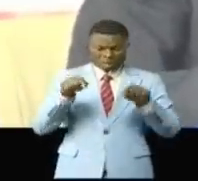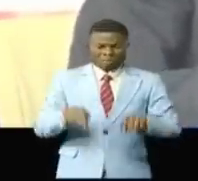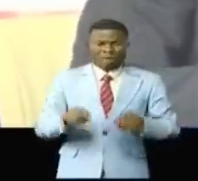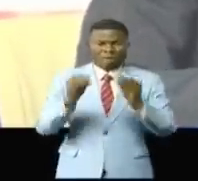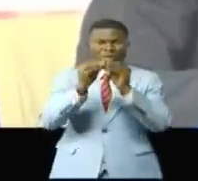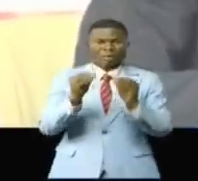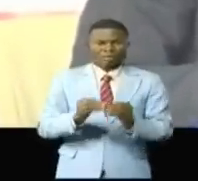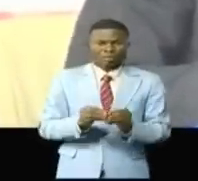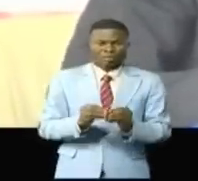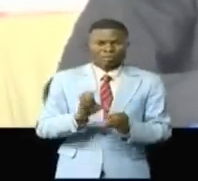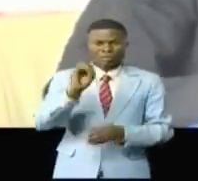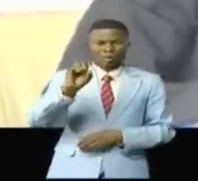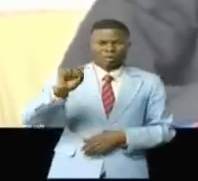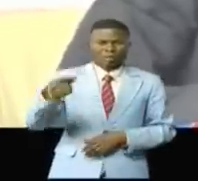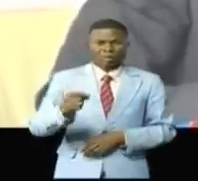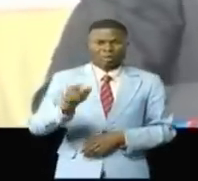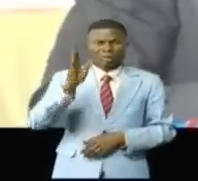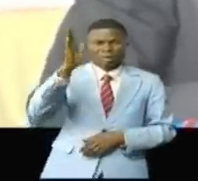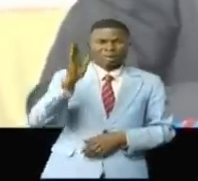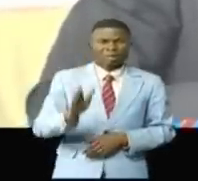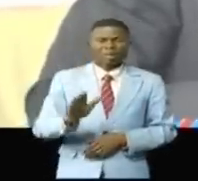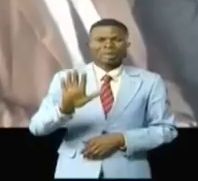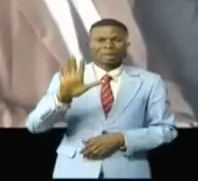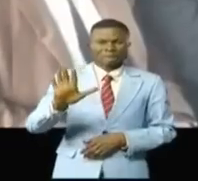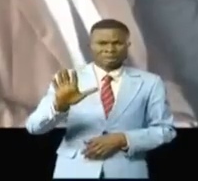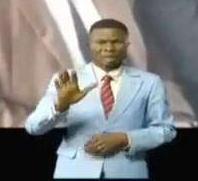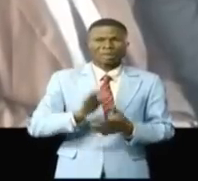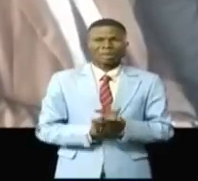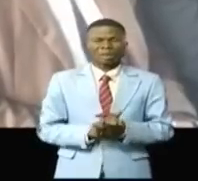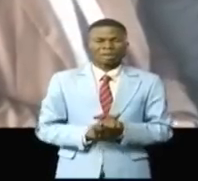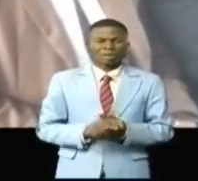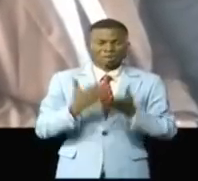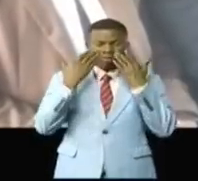je suis à 0,51.